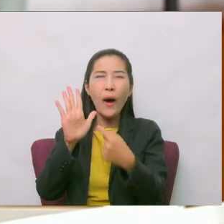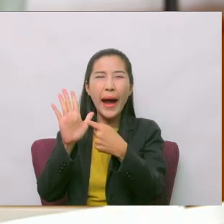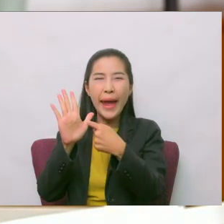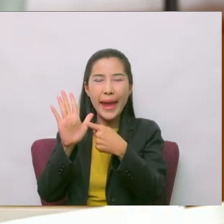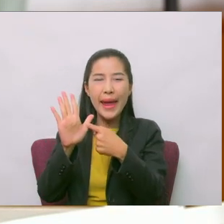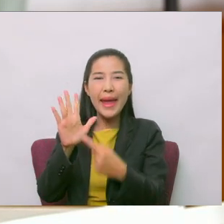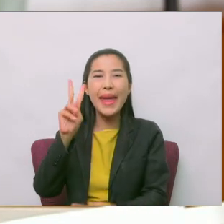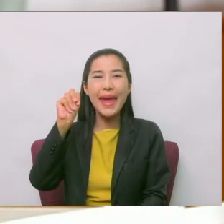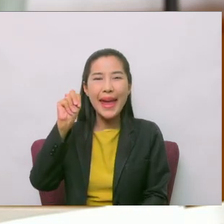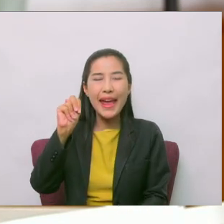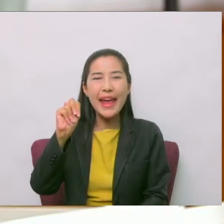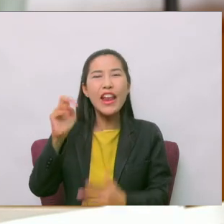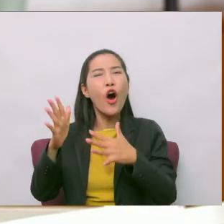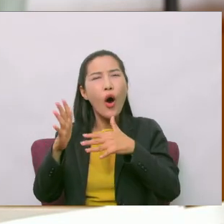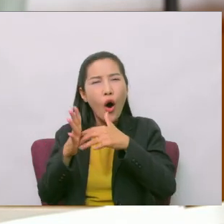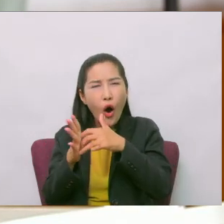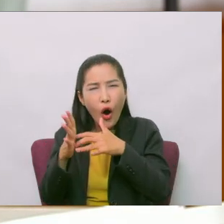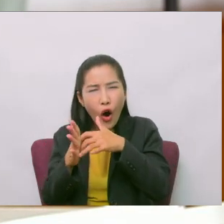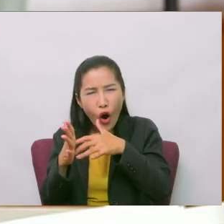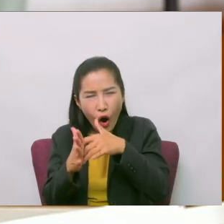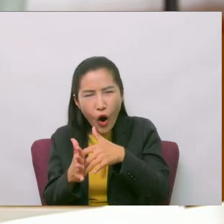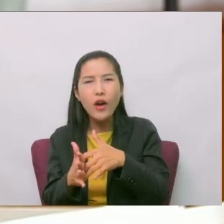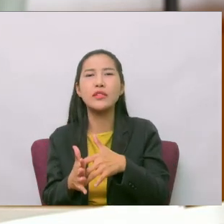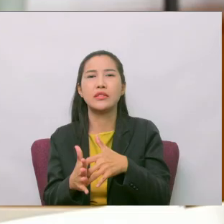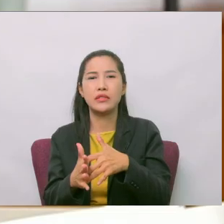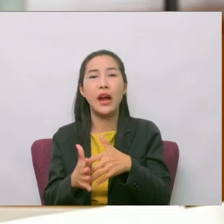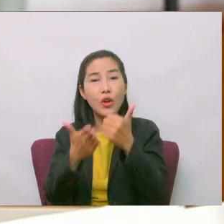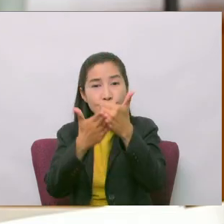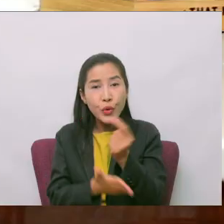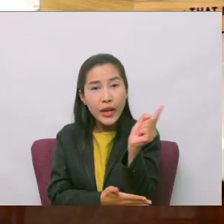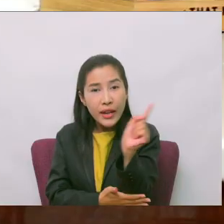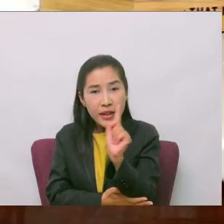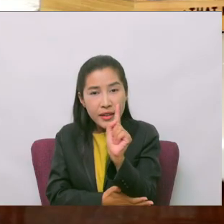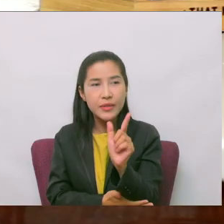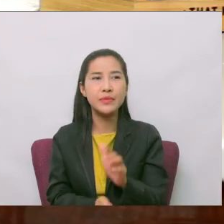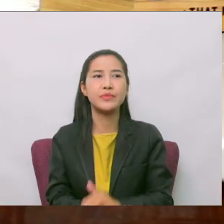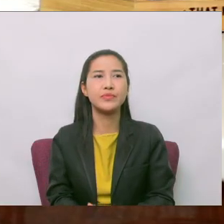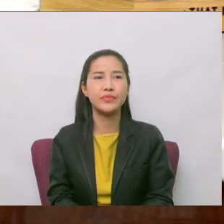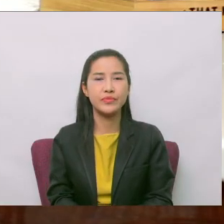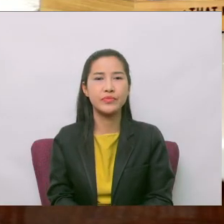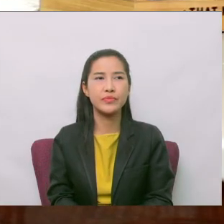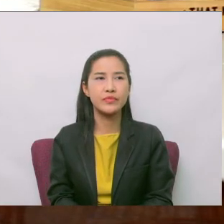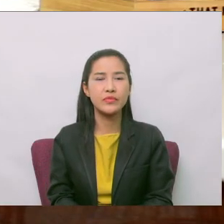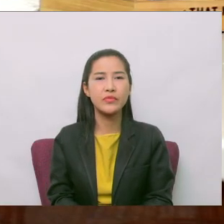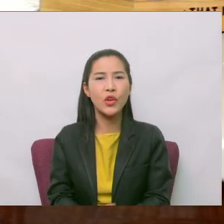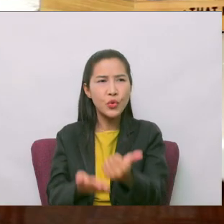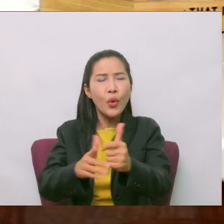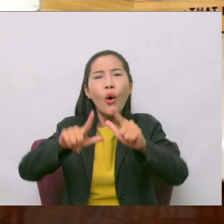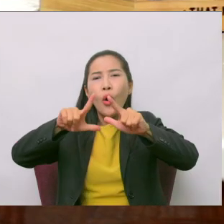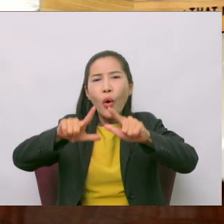าจะเนื้อเขาจะแข็งหน่อยนึงนะคะสรรพคุณของเขาก็คือว่าเถาเอ็นอ่อนจะไปช่วยลดอาการเก